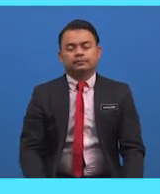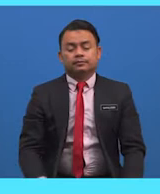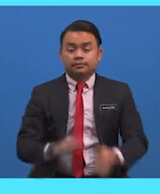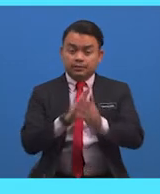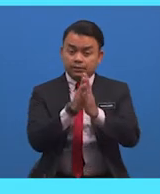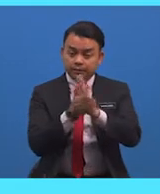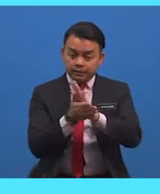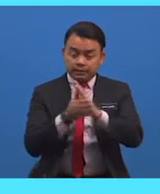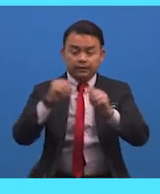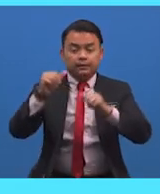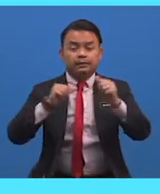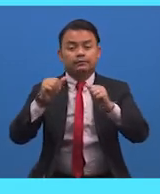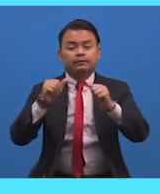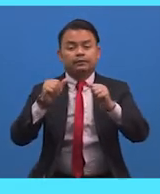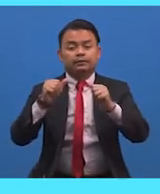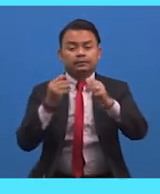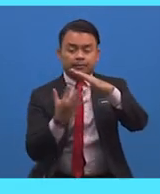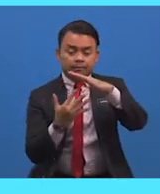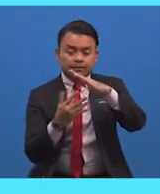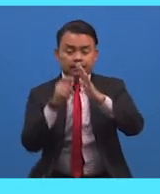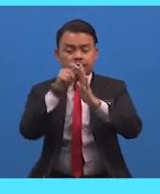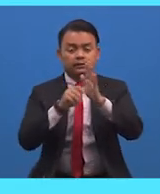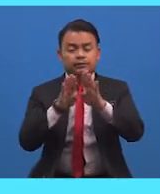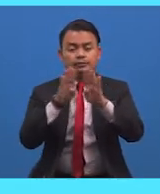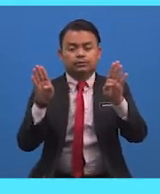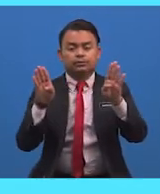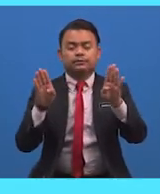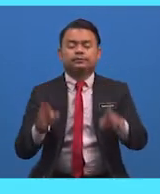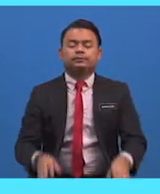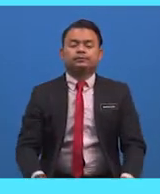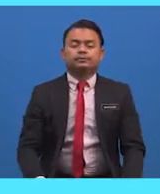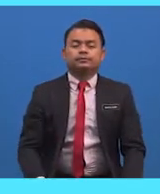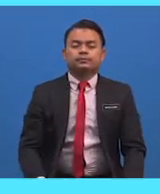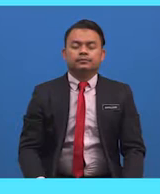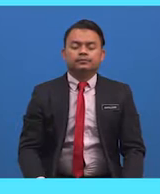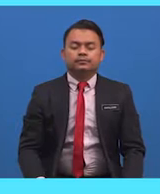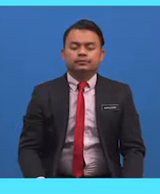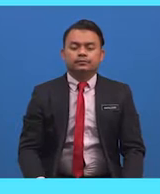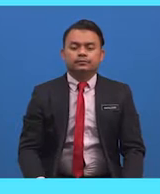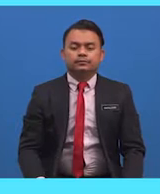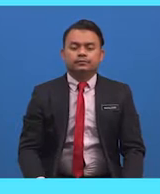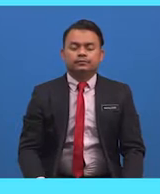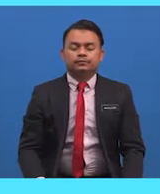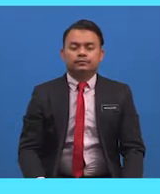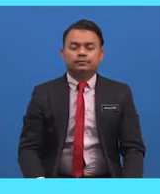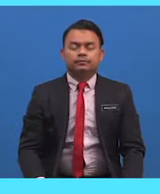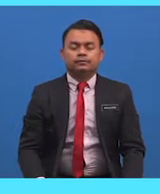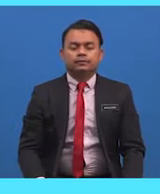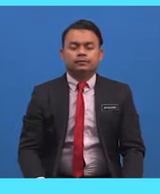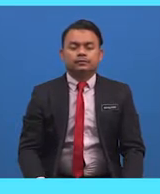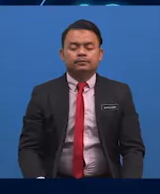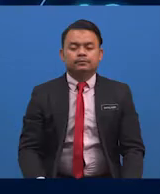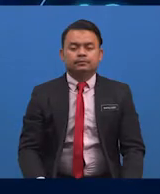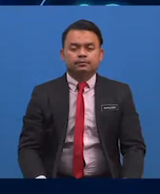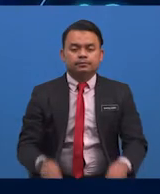aktiviti pembakaran terbuka oleh sektor domestik, kawasan pelupusan sampah dan aktiviti pertanian perlu